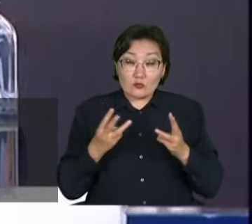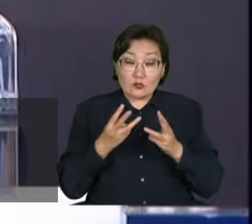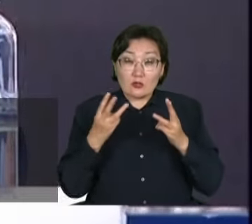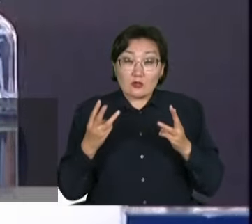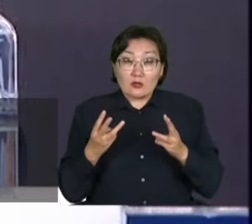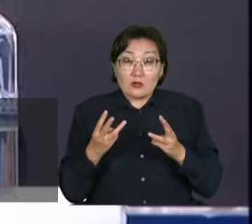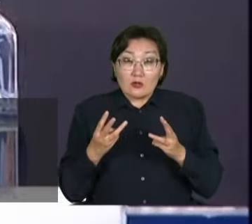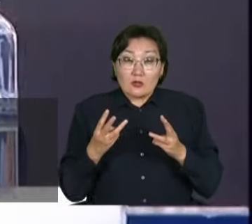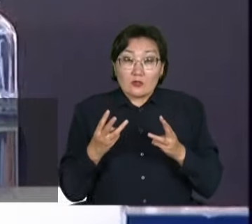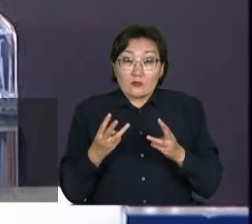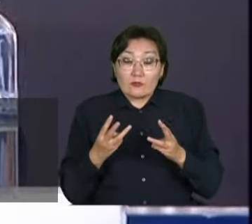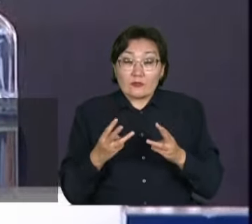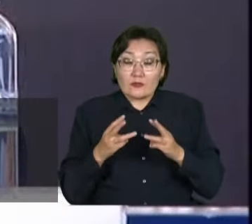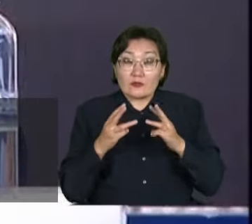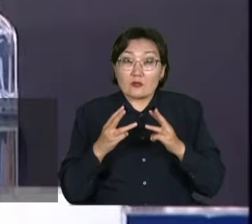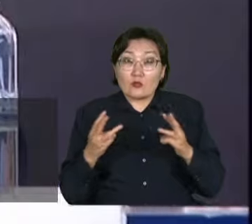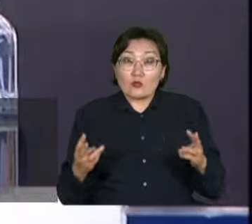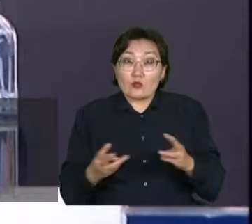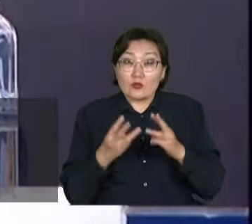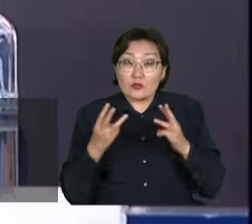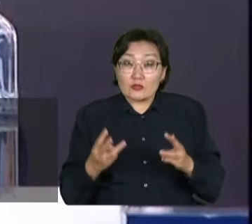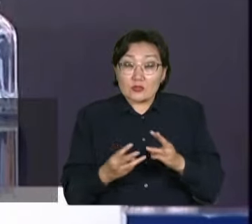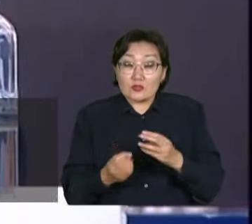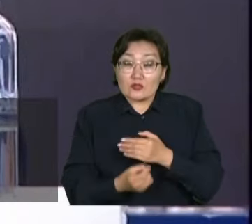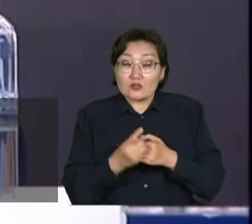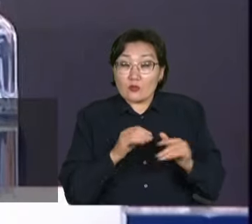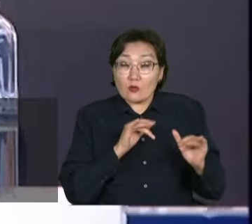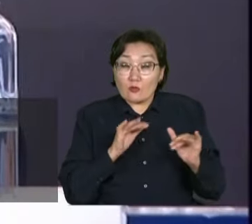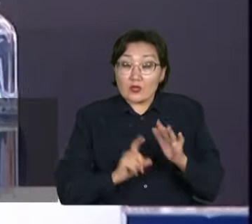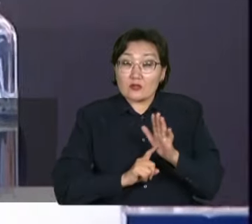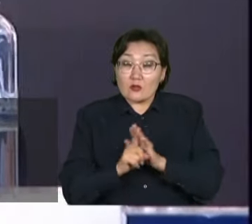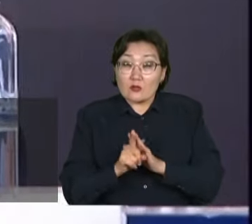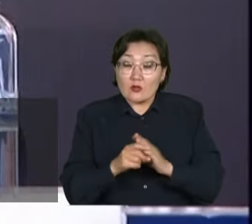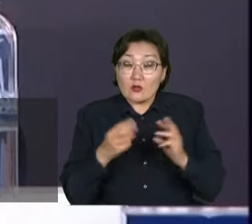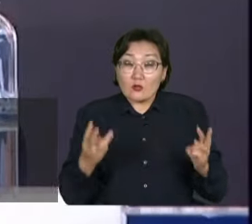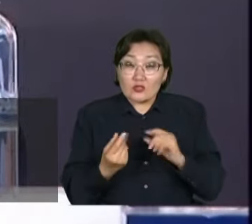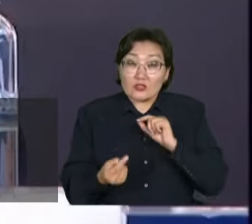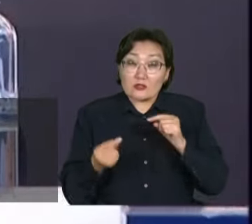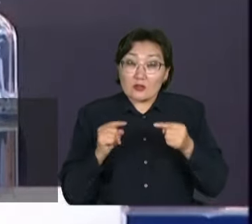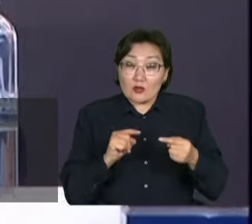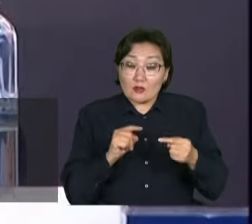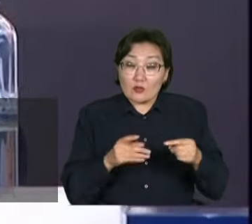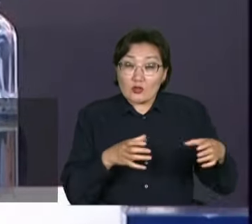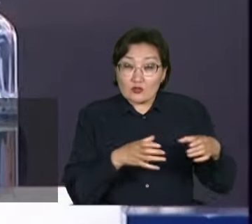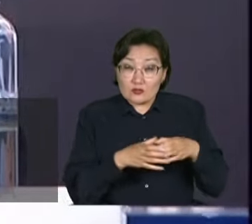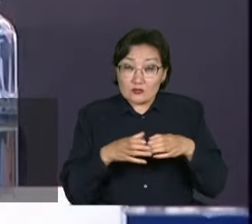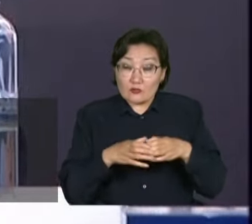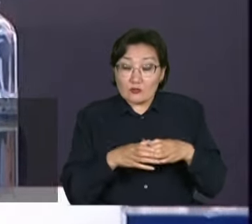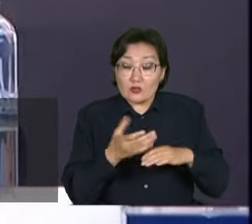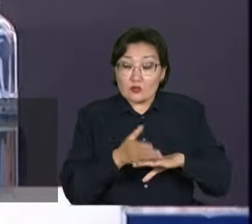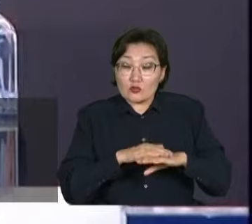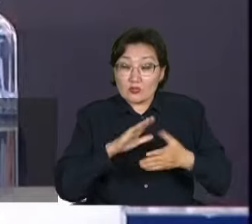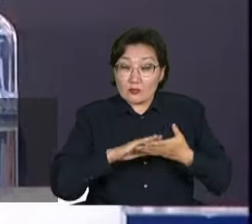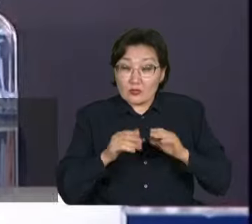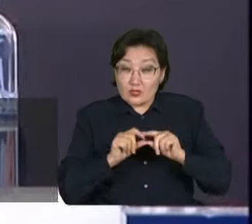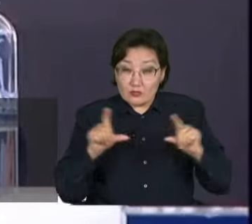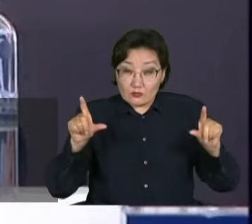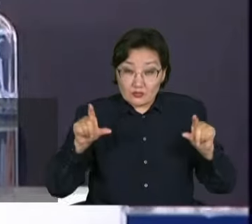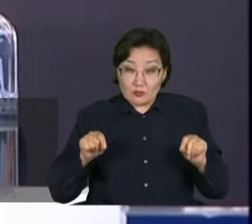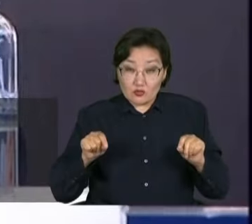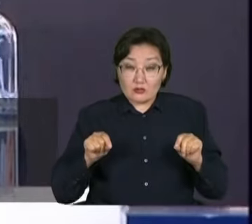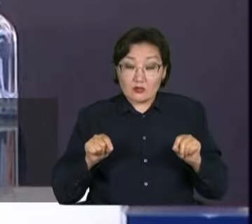өрт науқаны басталған кезде барлық өртке құрылымдар қызметкерлері біздің төтенше жағдай